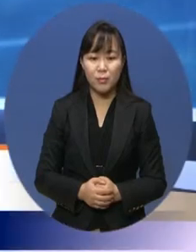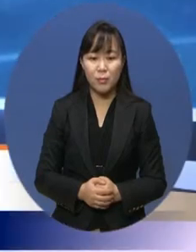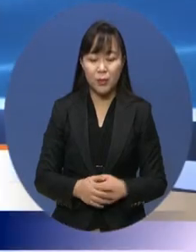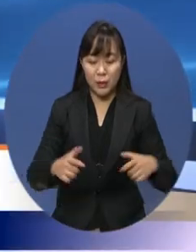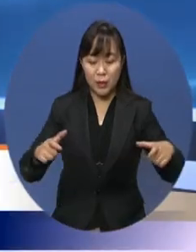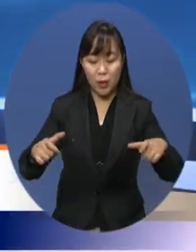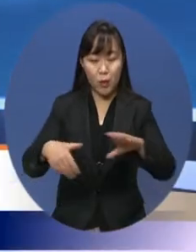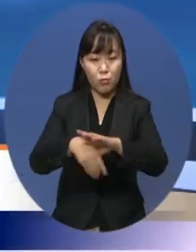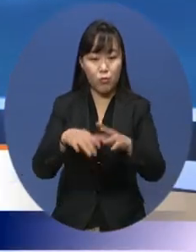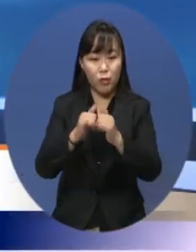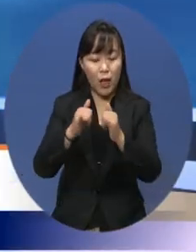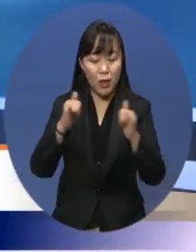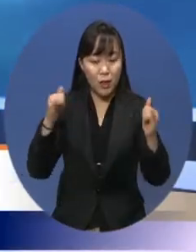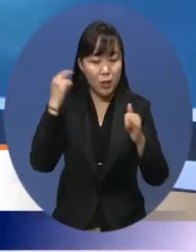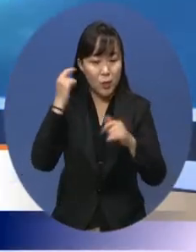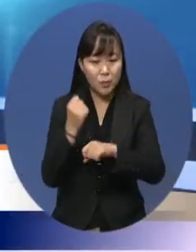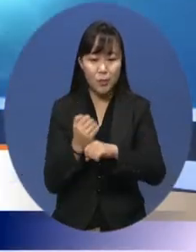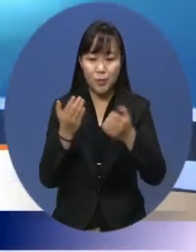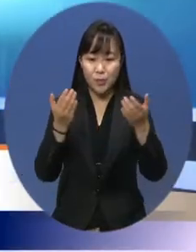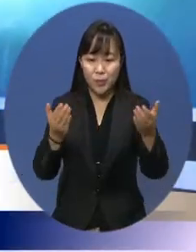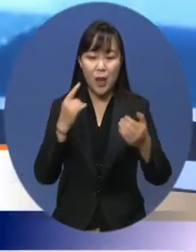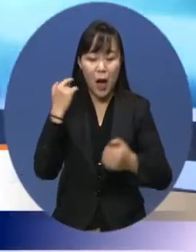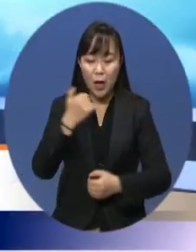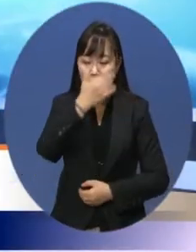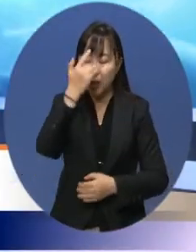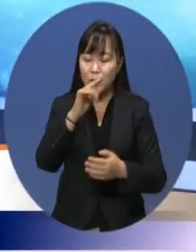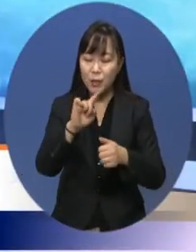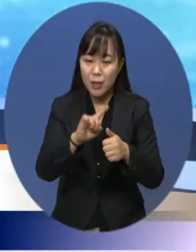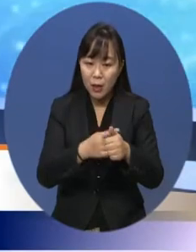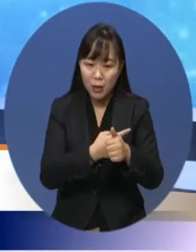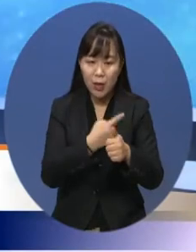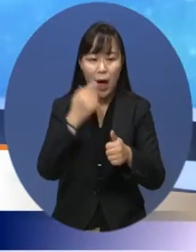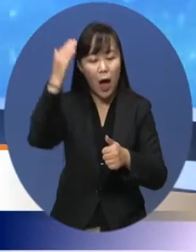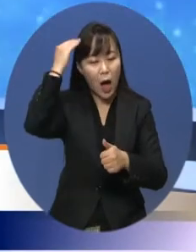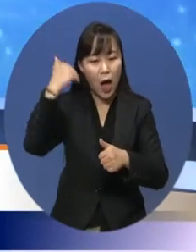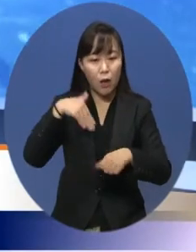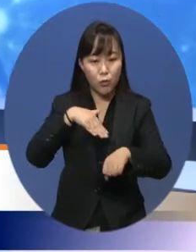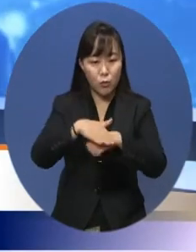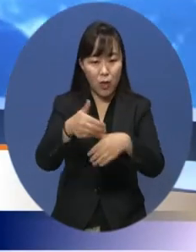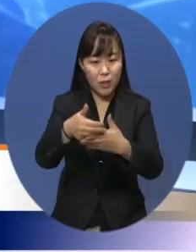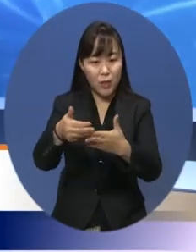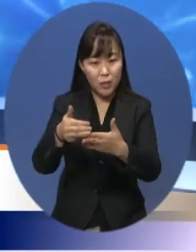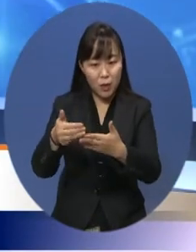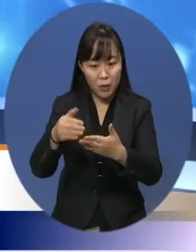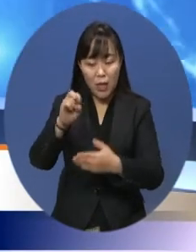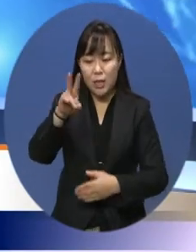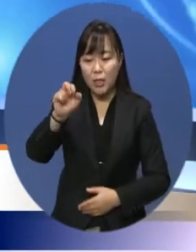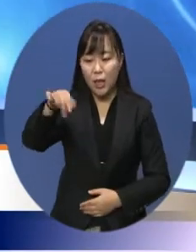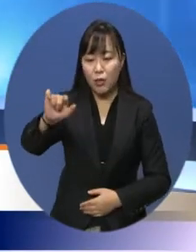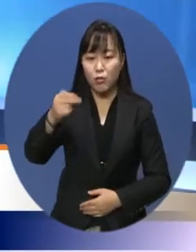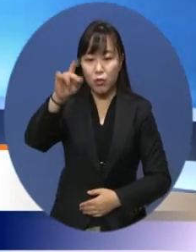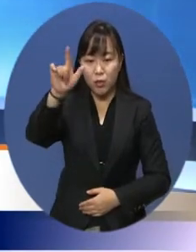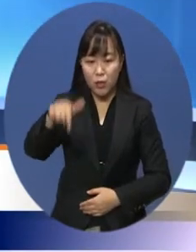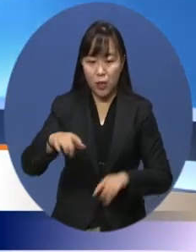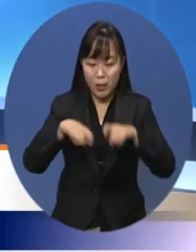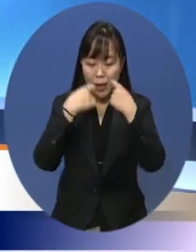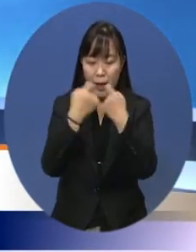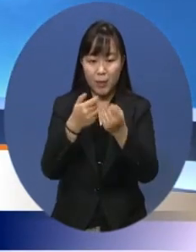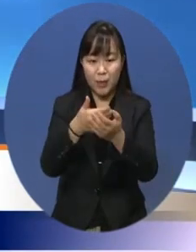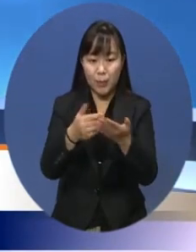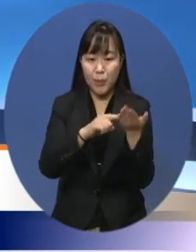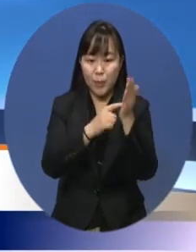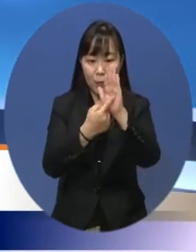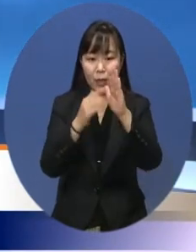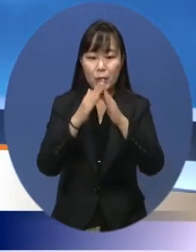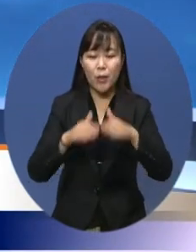지역의 문화가 소식 전해드립니다 아름다운 자연을 한국화 로 표현한 양준석 작가의 개인전 의 전남